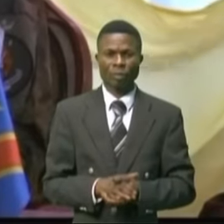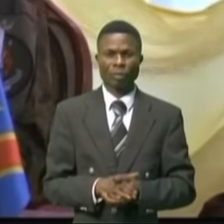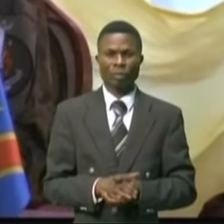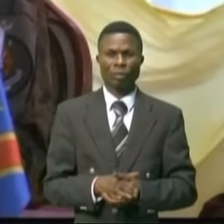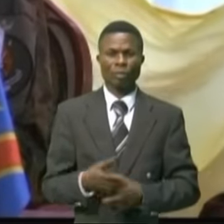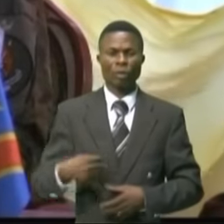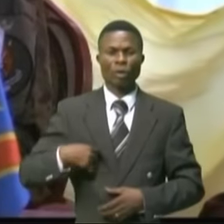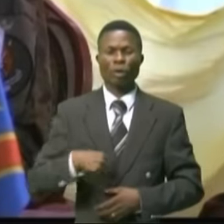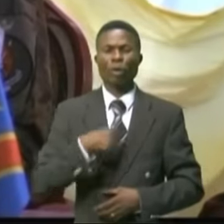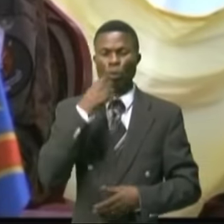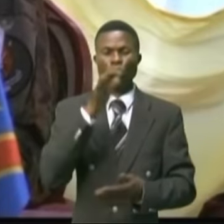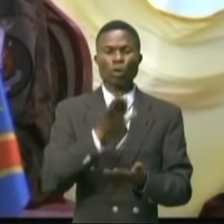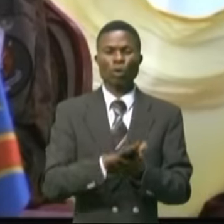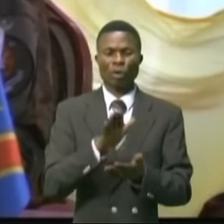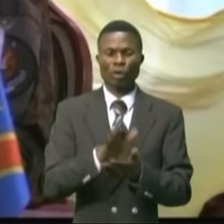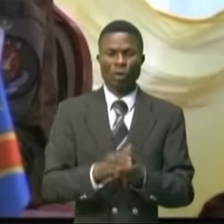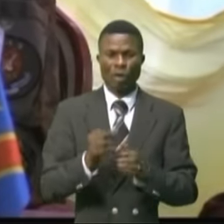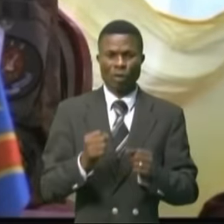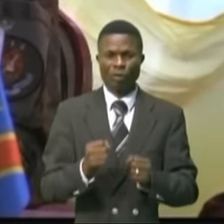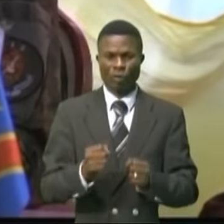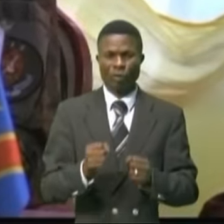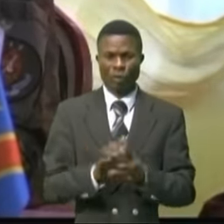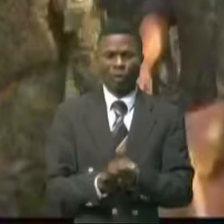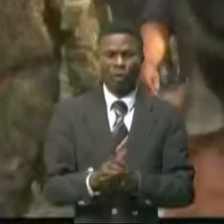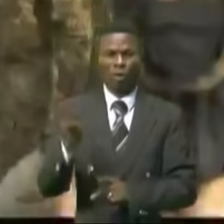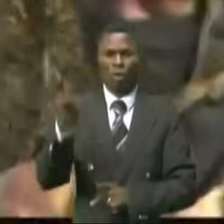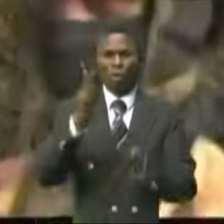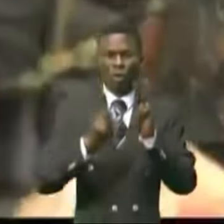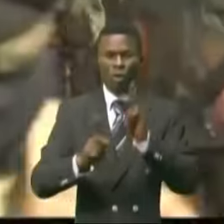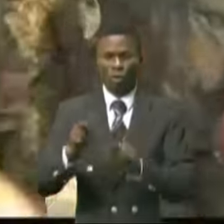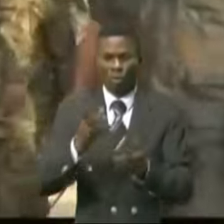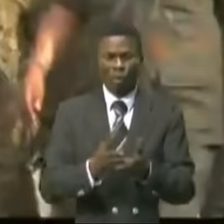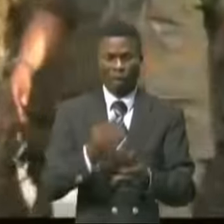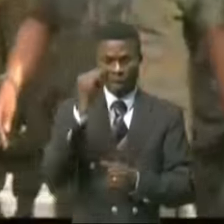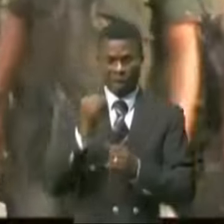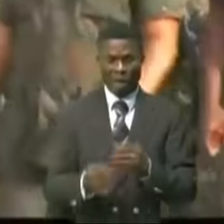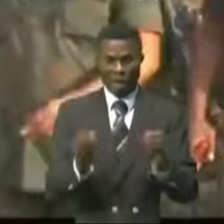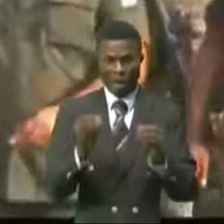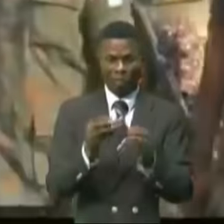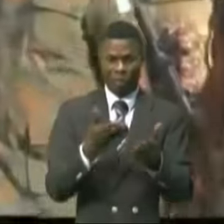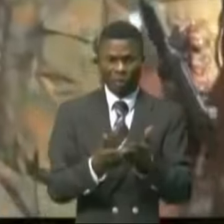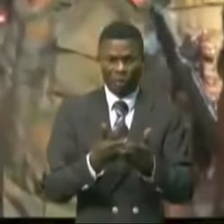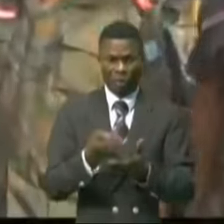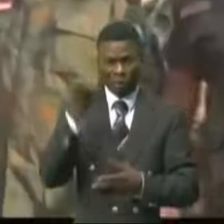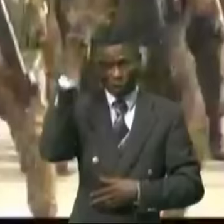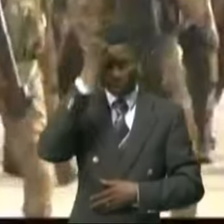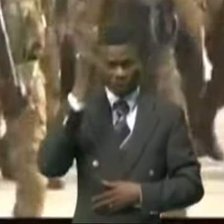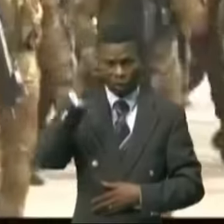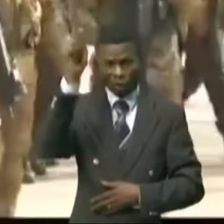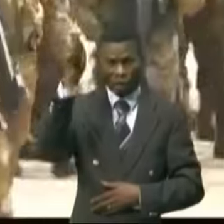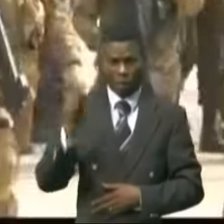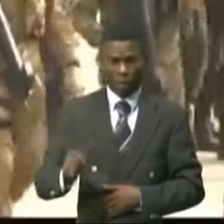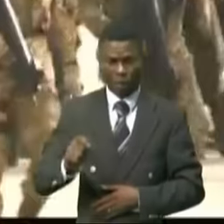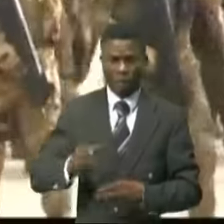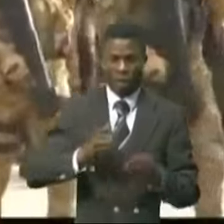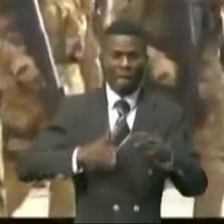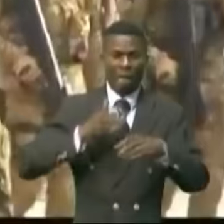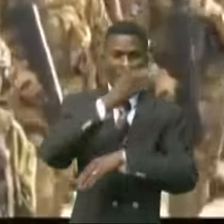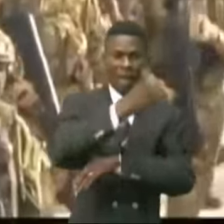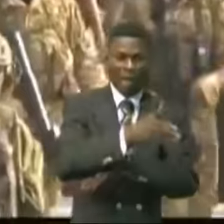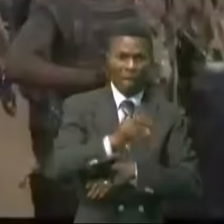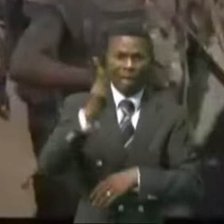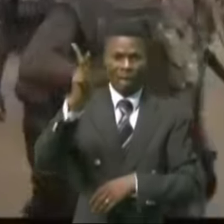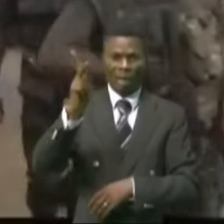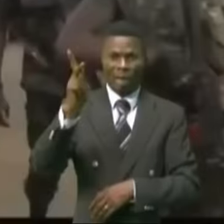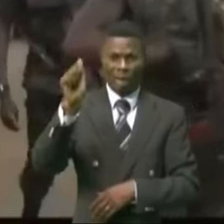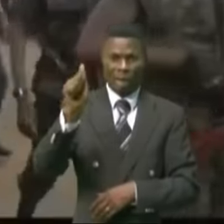much and may God bless you too. Au terme de cette rencontre, le général Muhoozi a traversé la frontière de